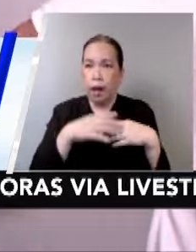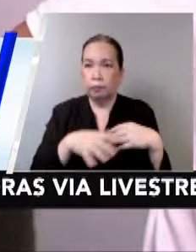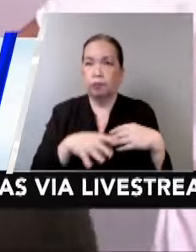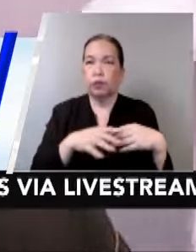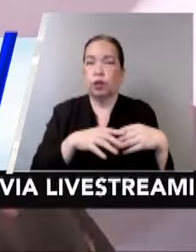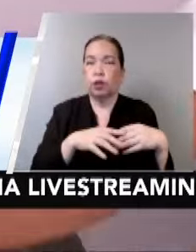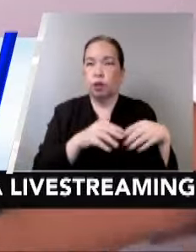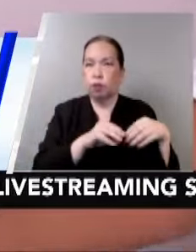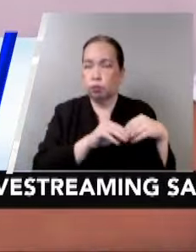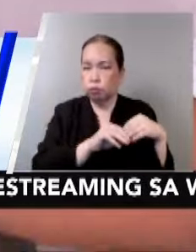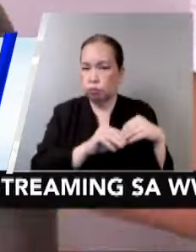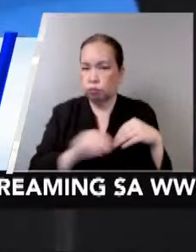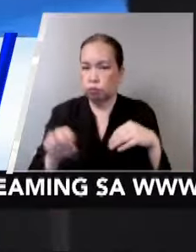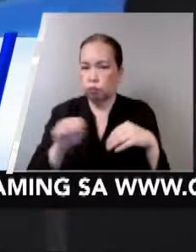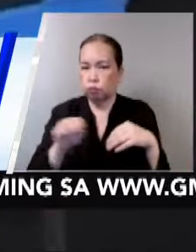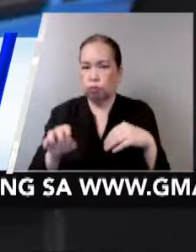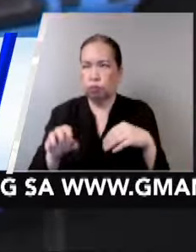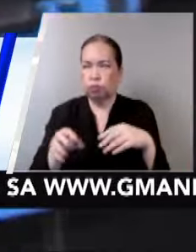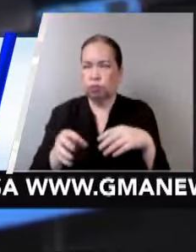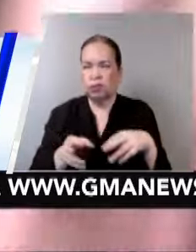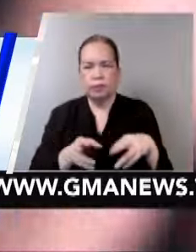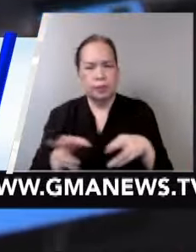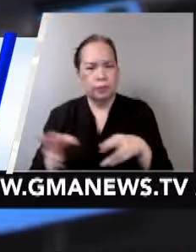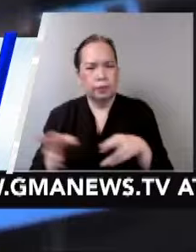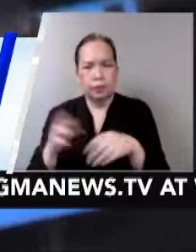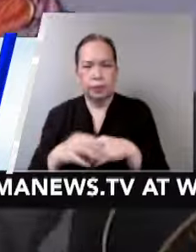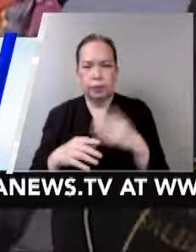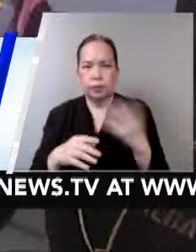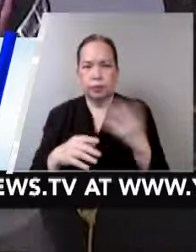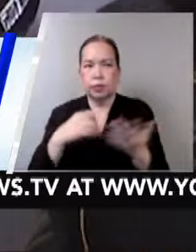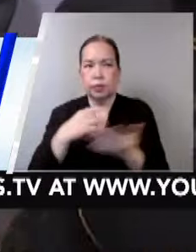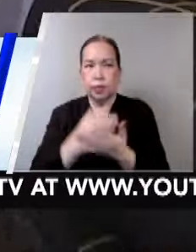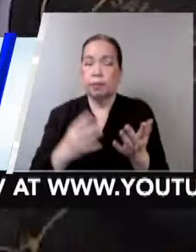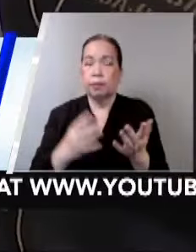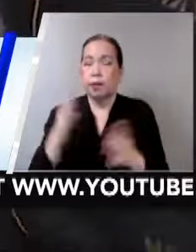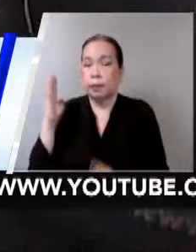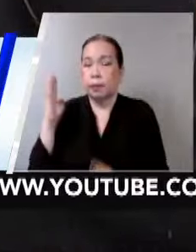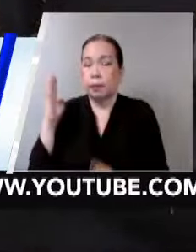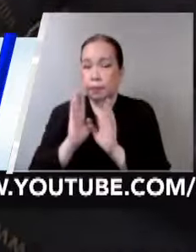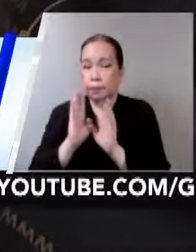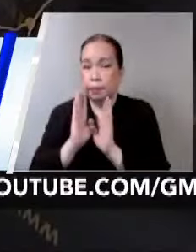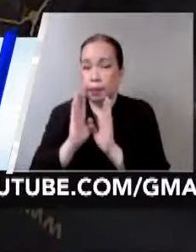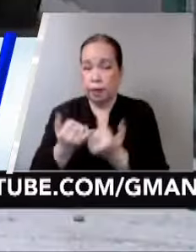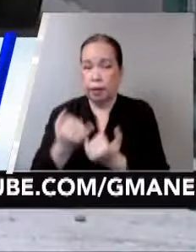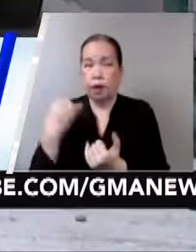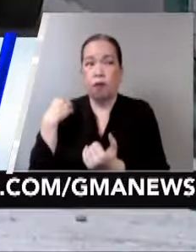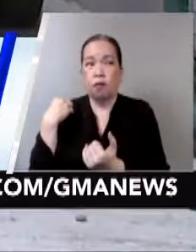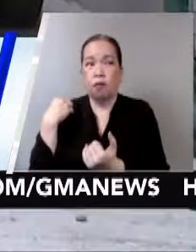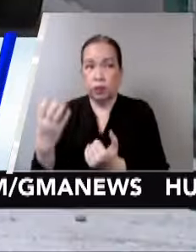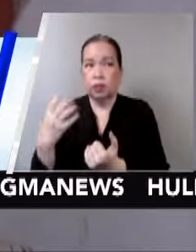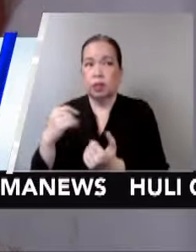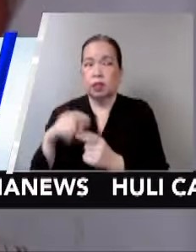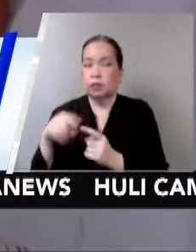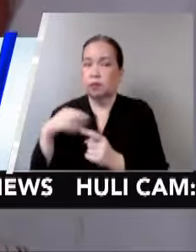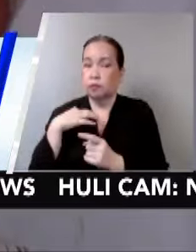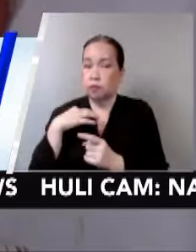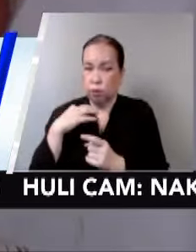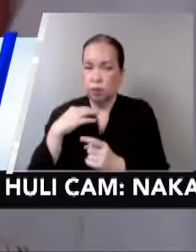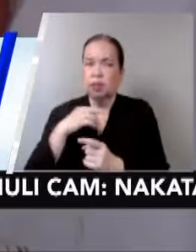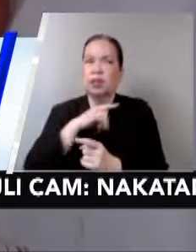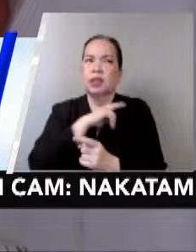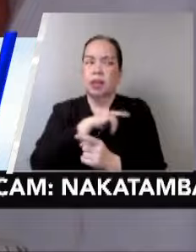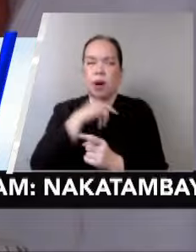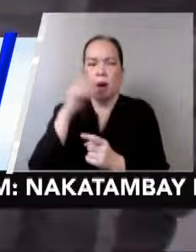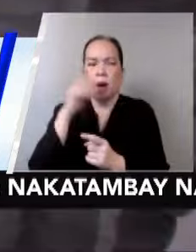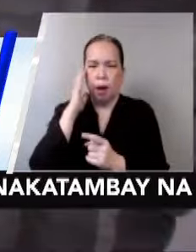handang mag-rescue mga barangay officials at volunteers, lalo't natural na agusan ng Marikina Valley ng tubig mula sa matataas